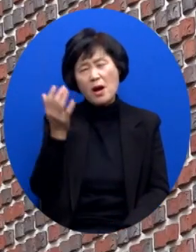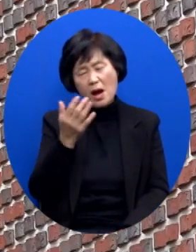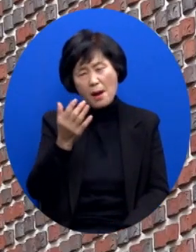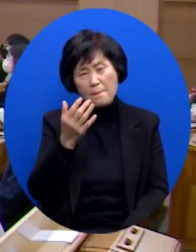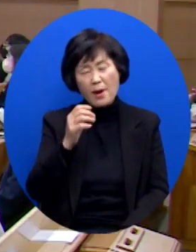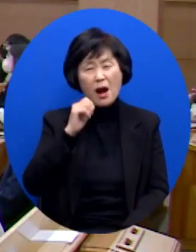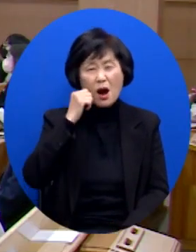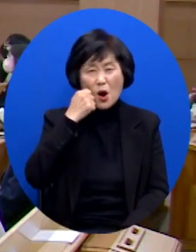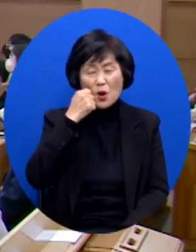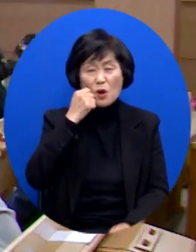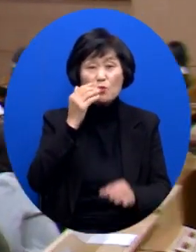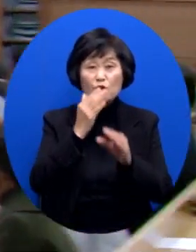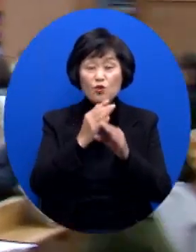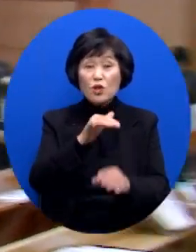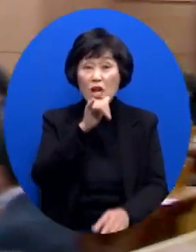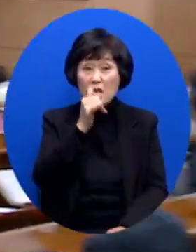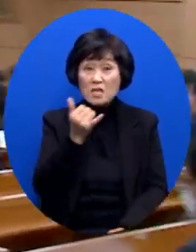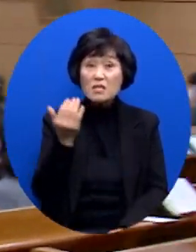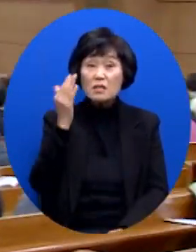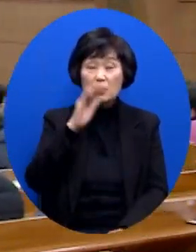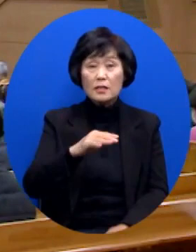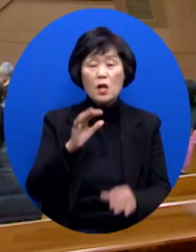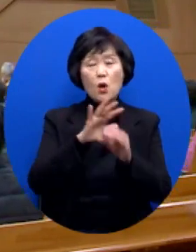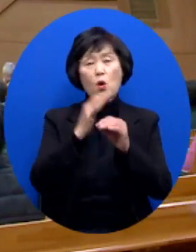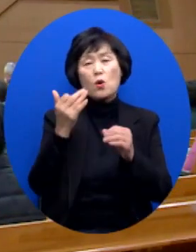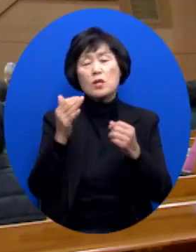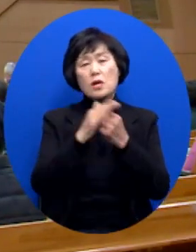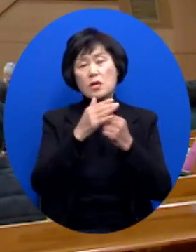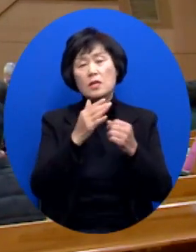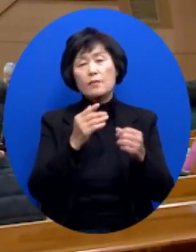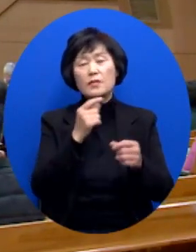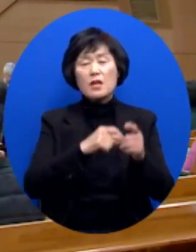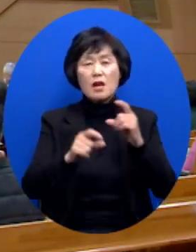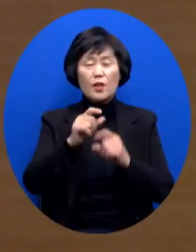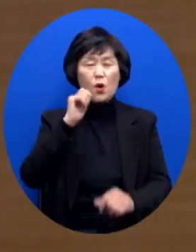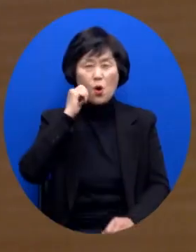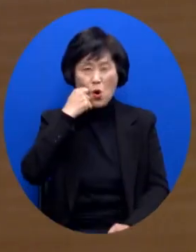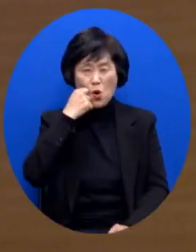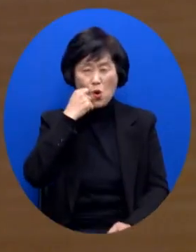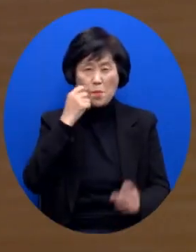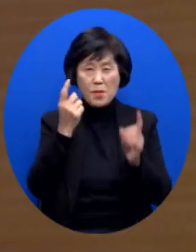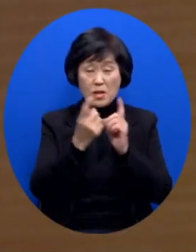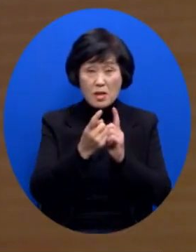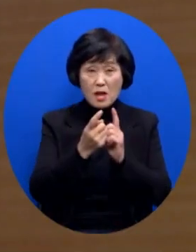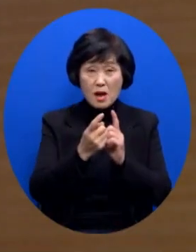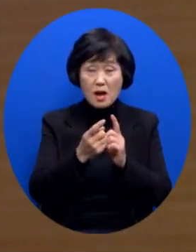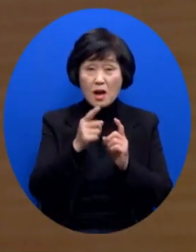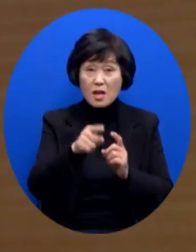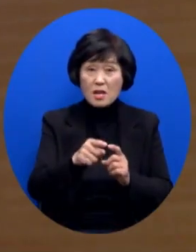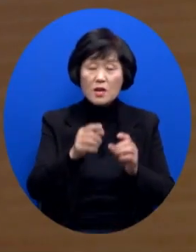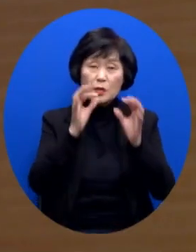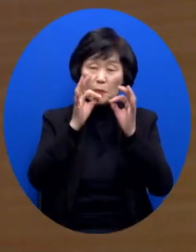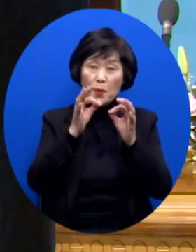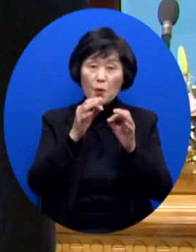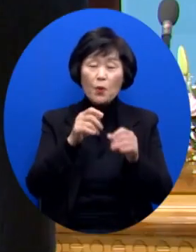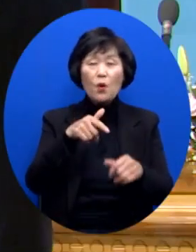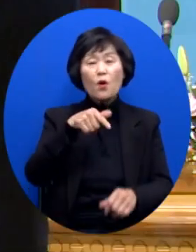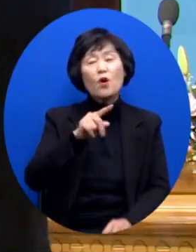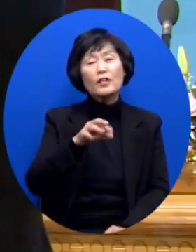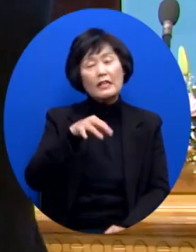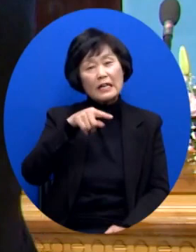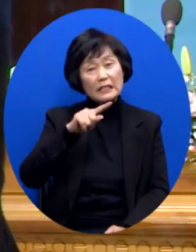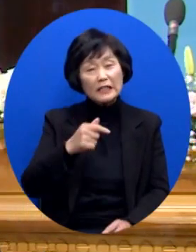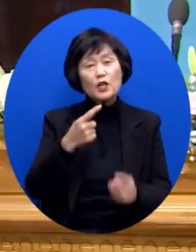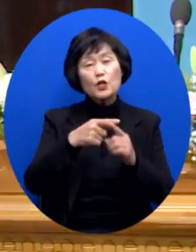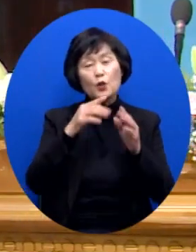처했습니다. 이러한 사실을 접한 나눔과 섬김의 교회는 경산시민교회의 회복을 위해 특별한 형태의